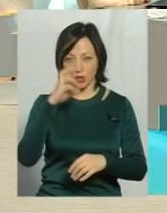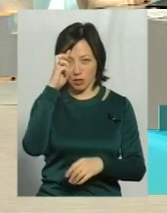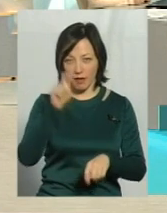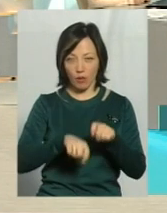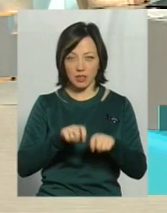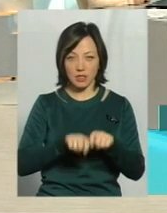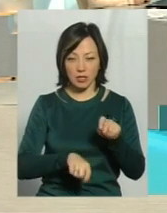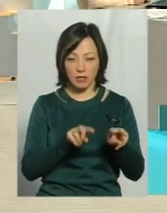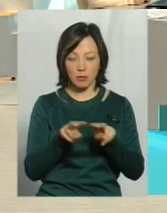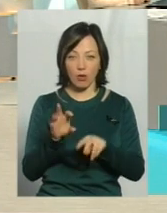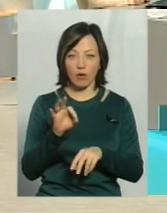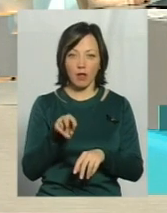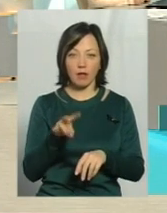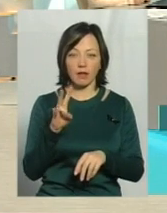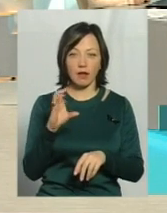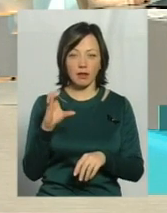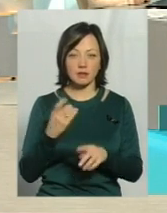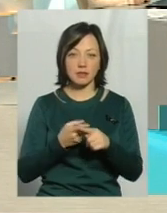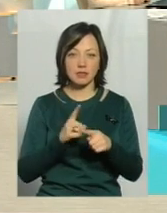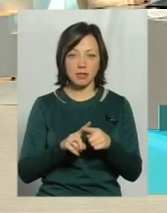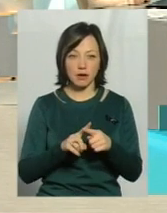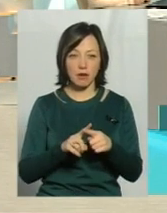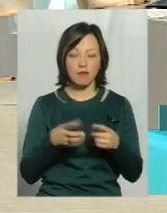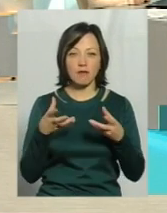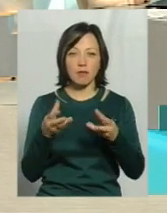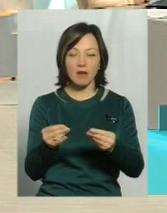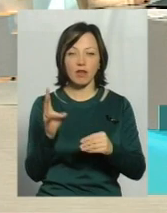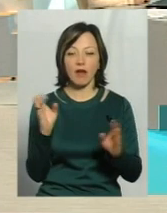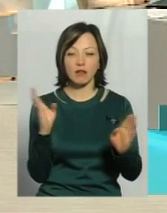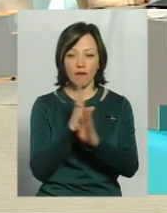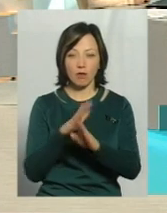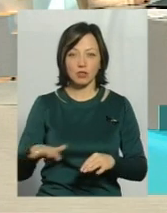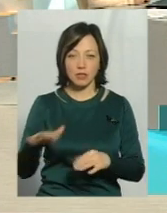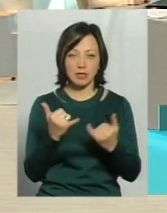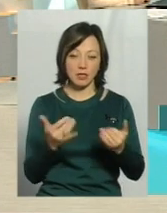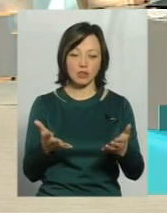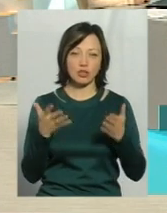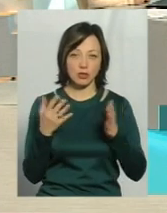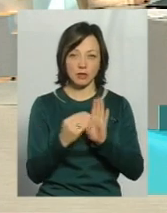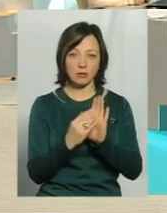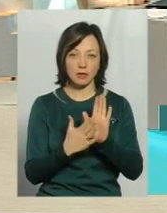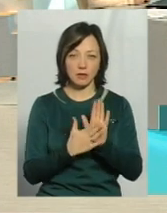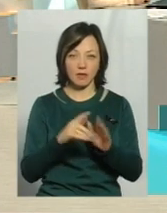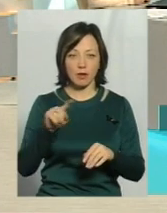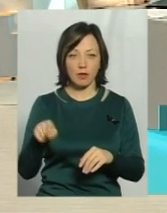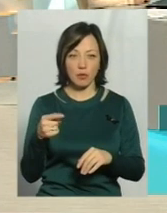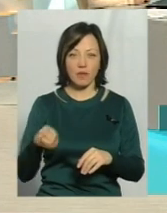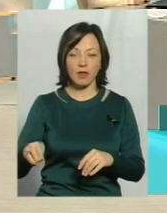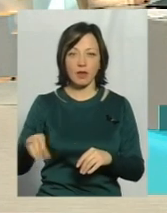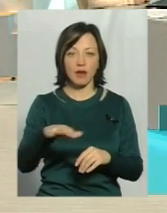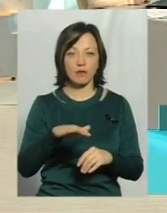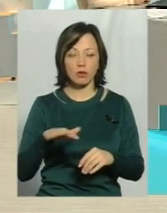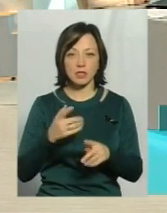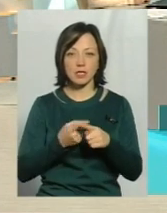далі ОВНС був розділ, оцінка впливу на навколишнє середовище, а зараз чітко підвели під вимогу